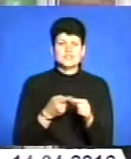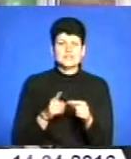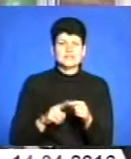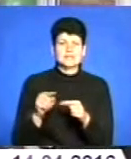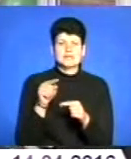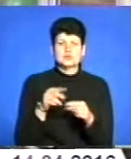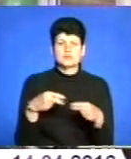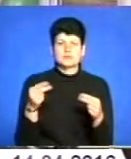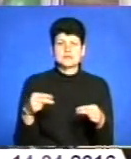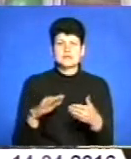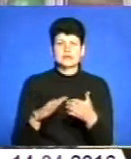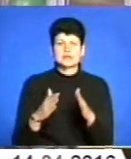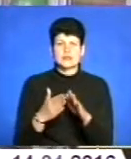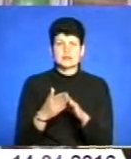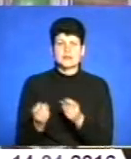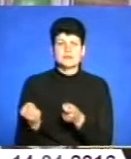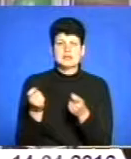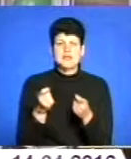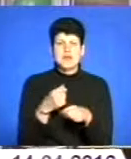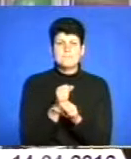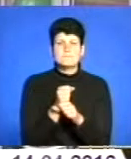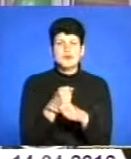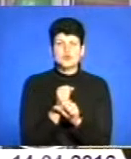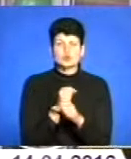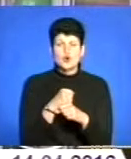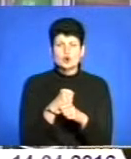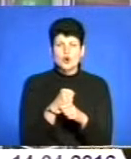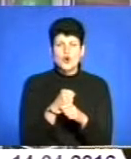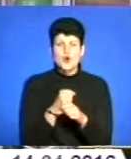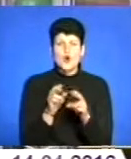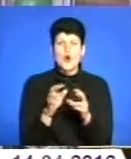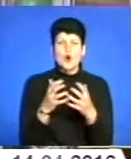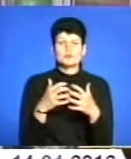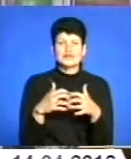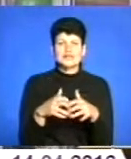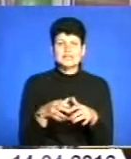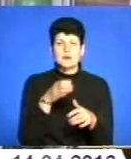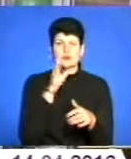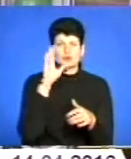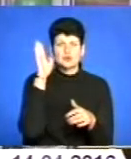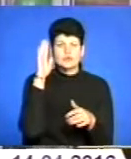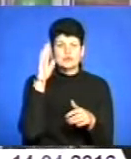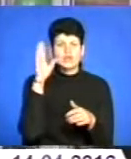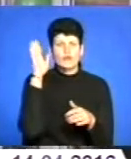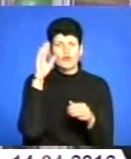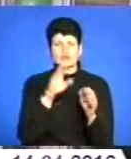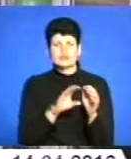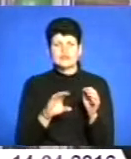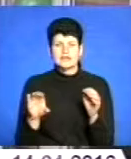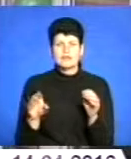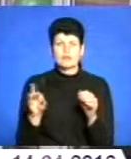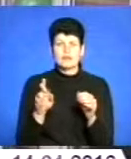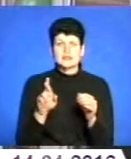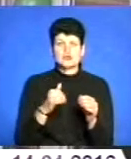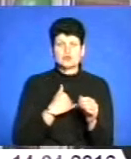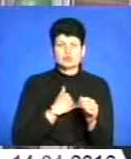підписано контракти на поставку лабораторного обладнання для оснащення лабораторії питної води і лабораторії водовідведення. І якраз в п'ятницю у нас буде